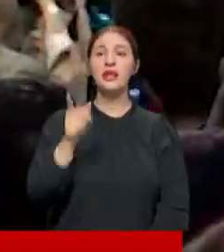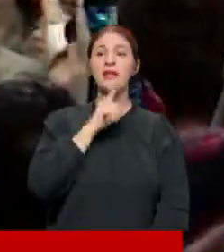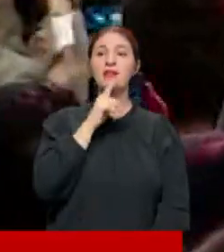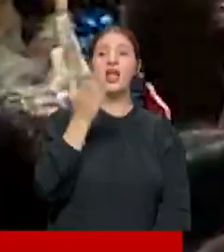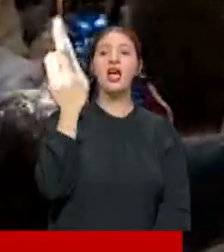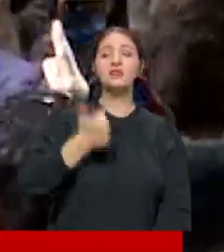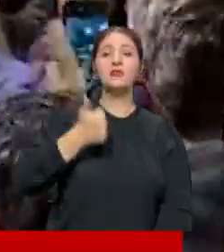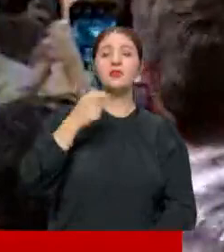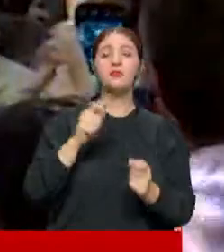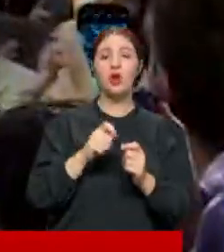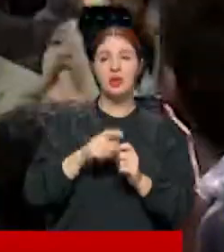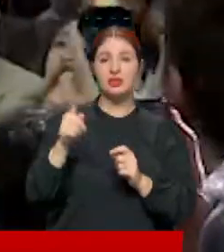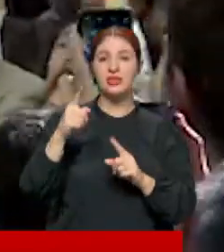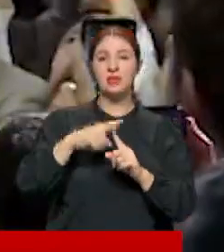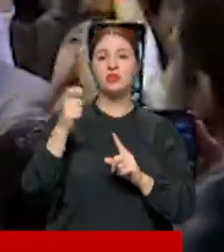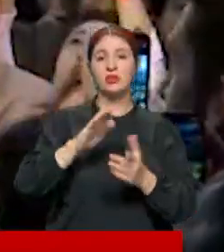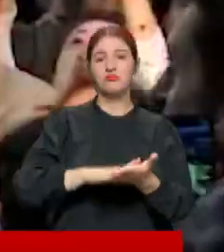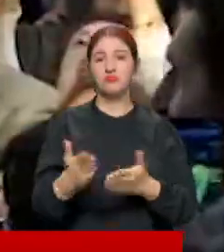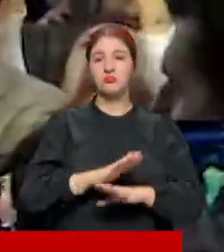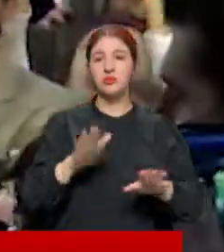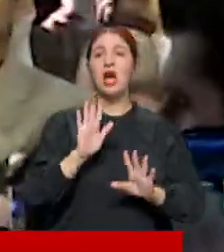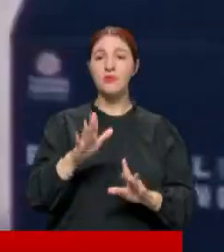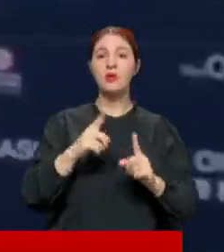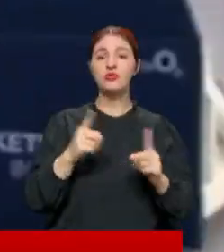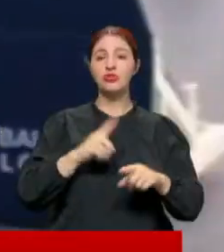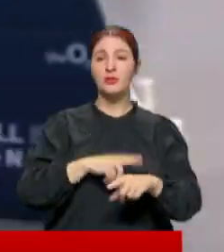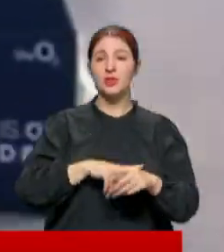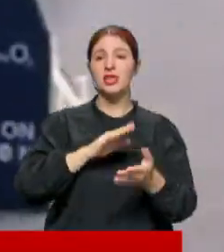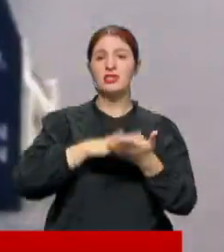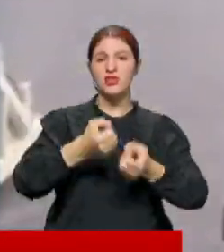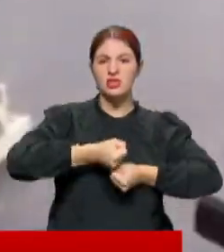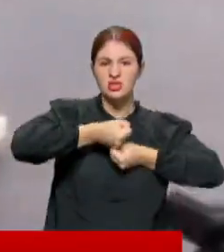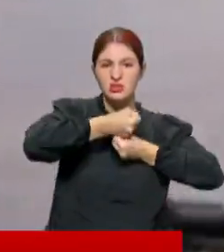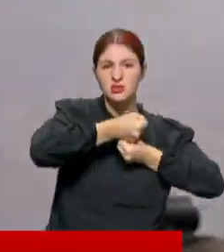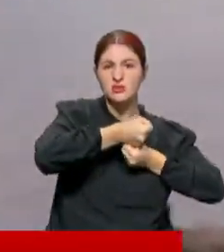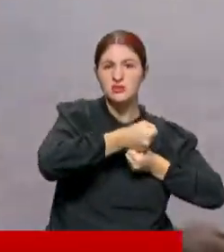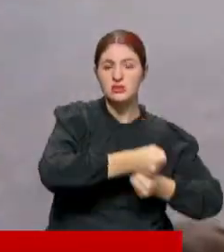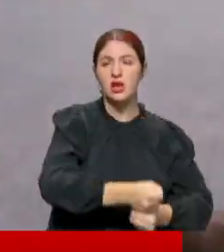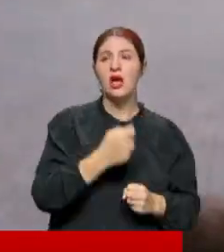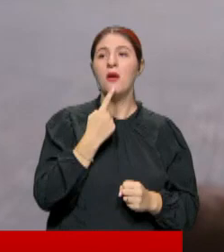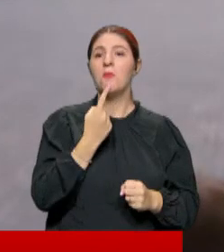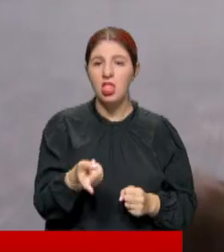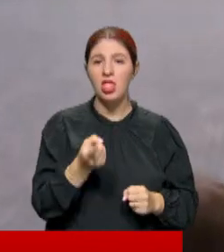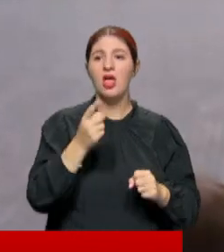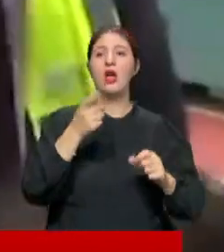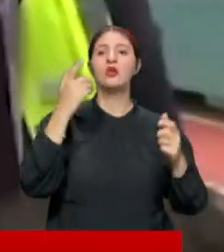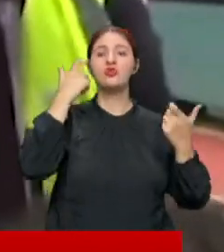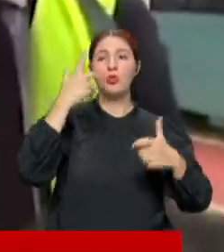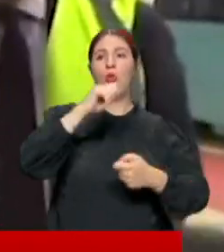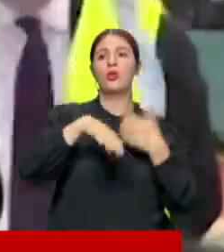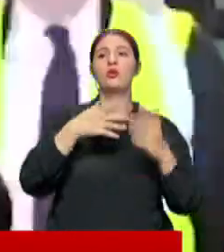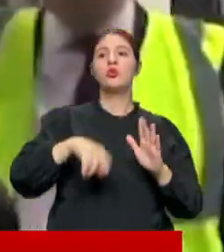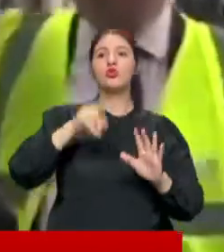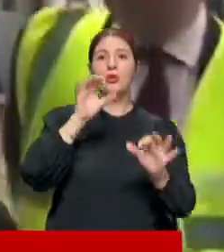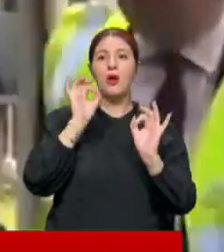İngiltere'nin eski başbakanı Boris Johnson Temmuz ayında istifa etti ancak uzun zamandır istifa baskısı altındaydı. Gafları ve skandallarıyla gündemden